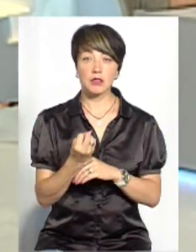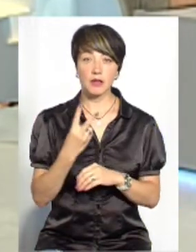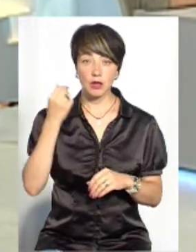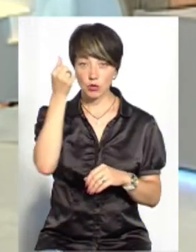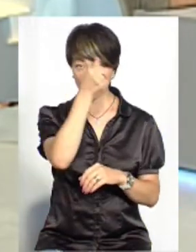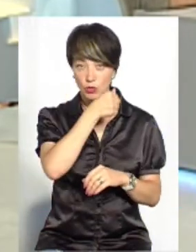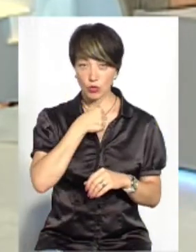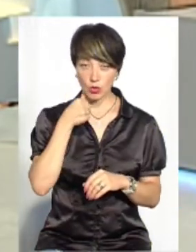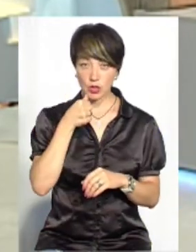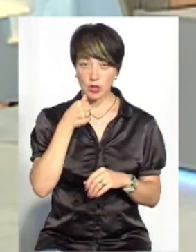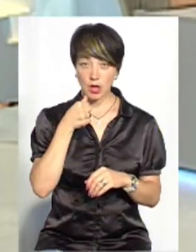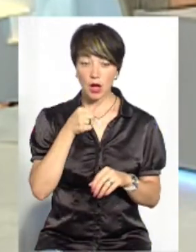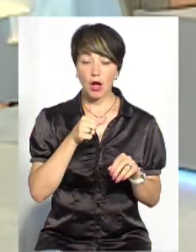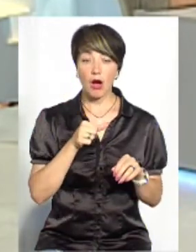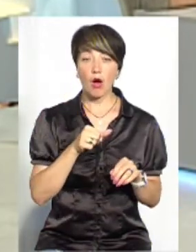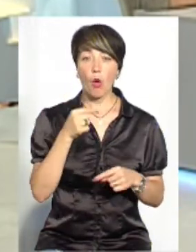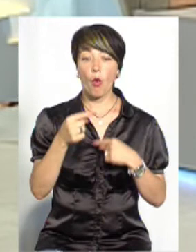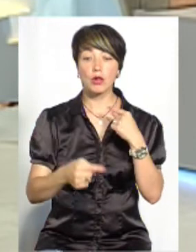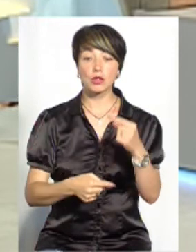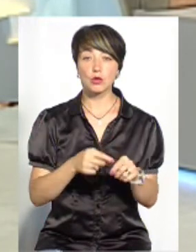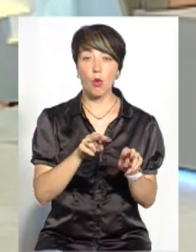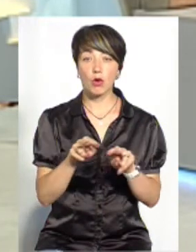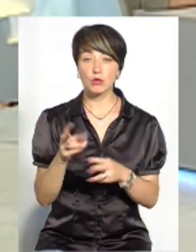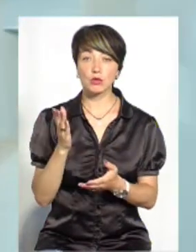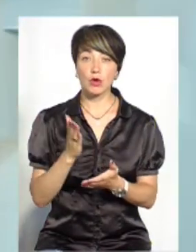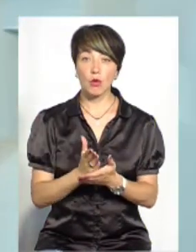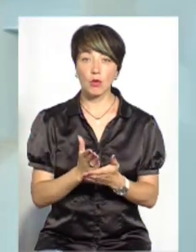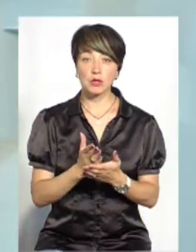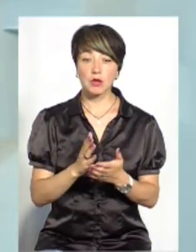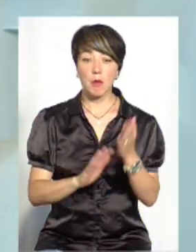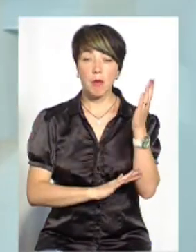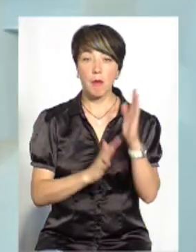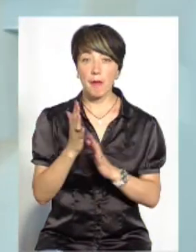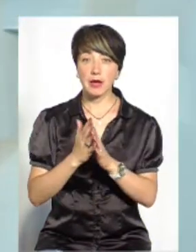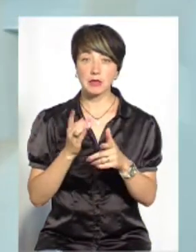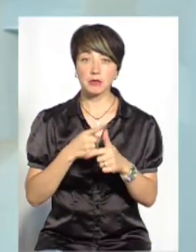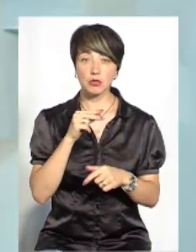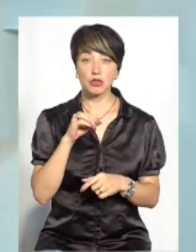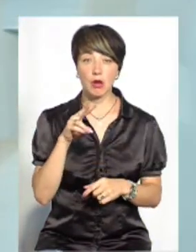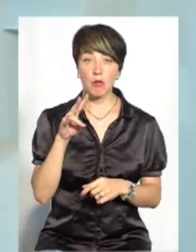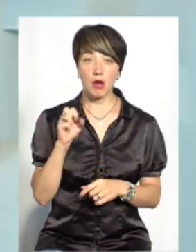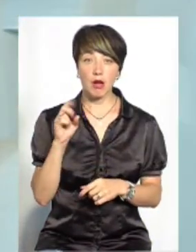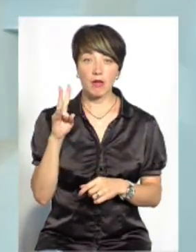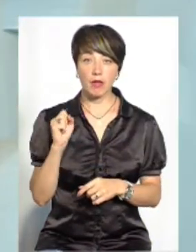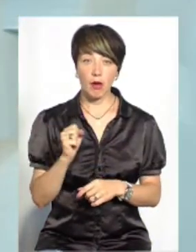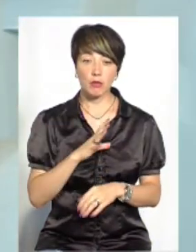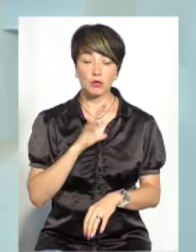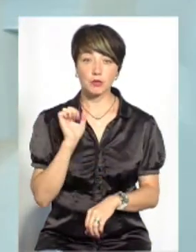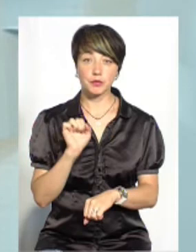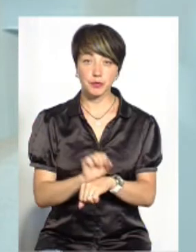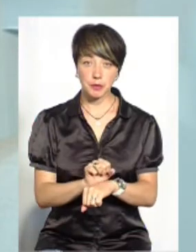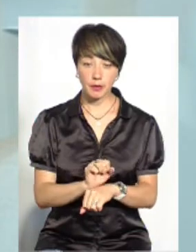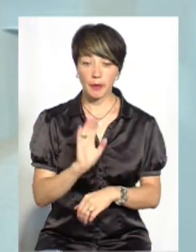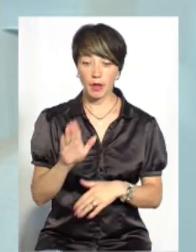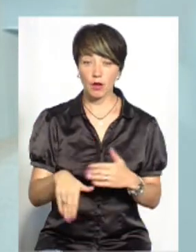році оглядове колесо, що знаходиться в парку імені Чекмана, розпорядчим документом було зупинено. І з